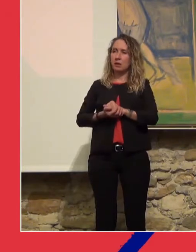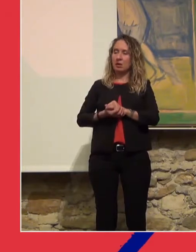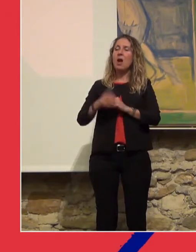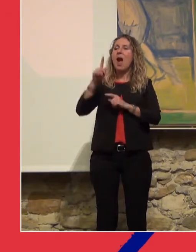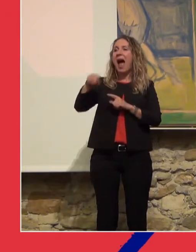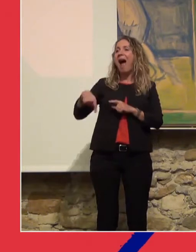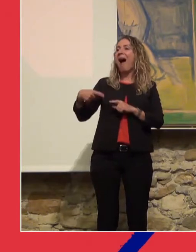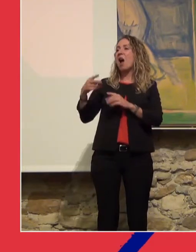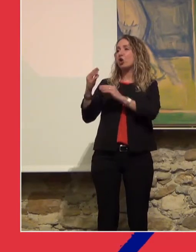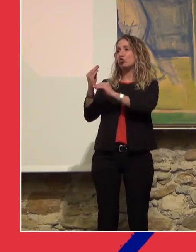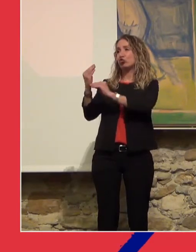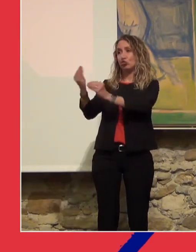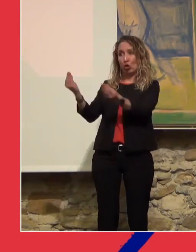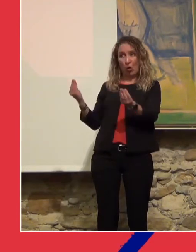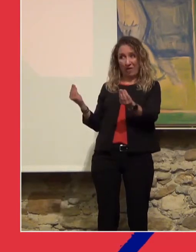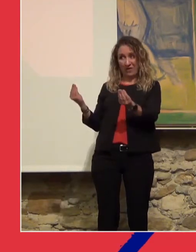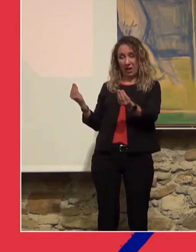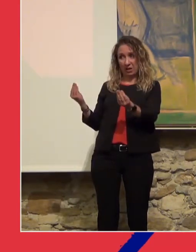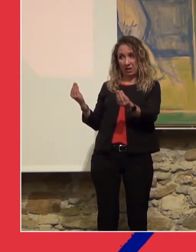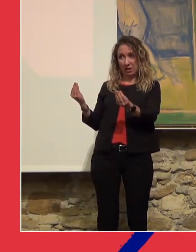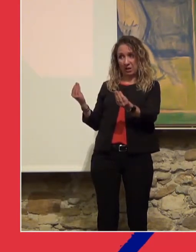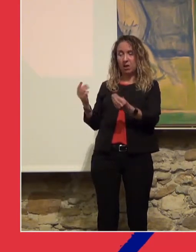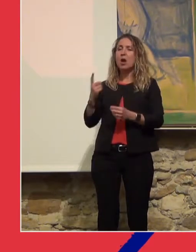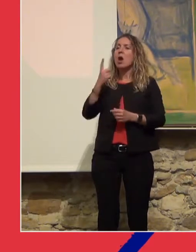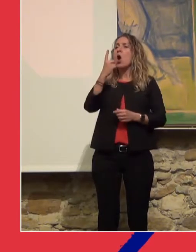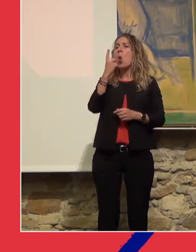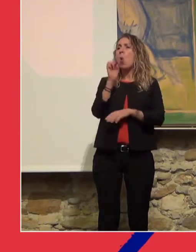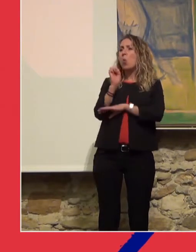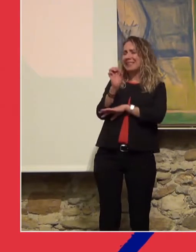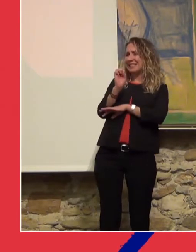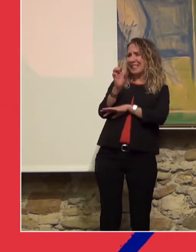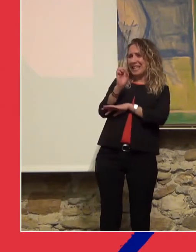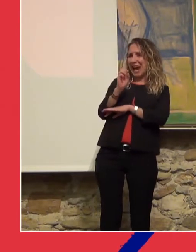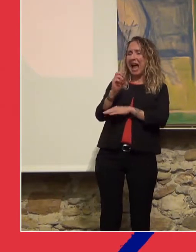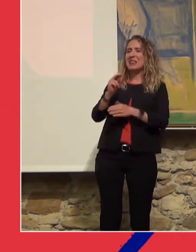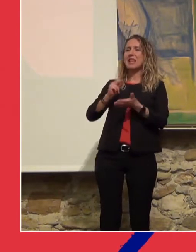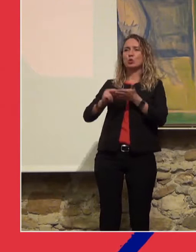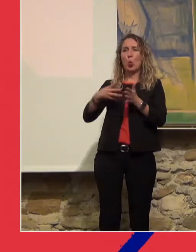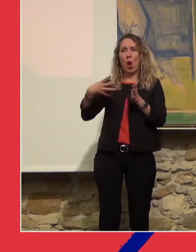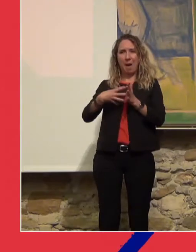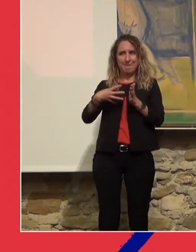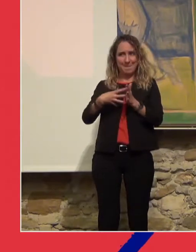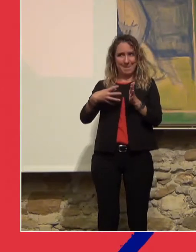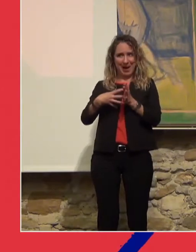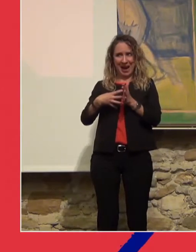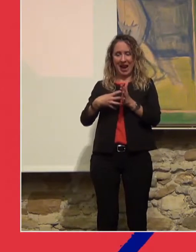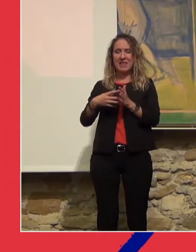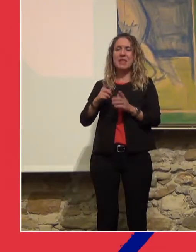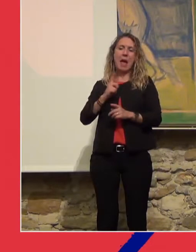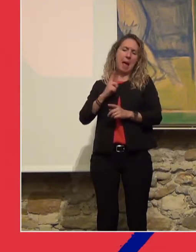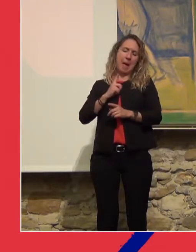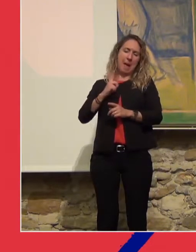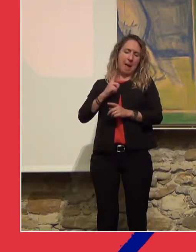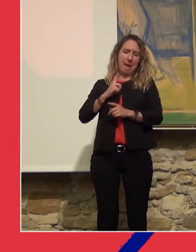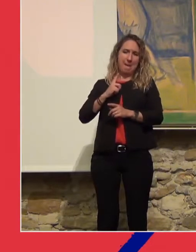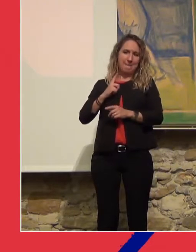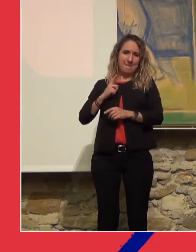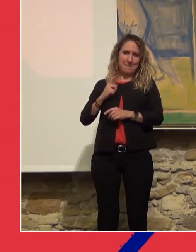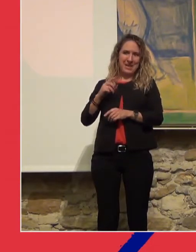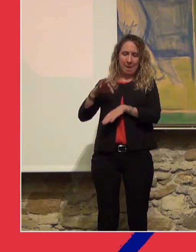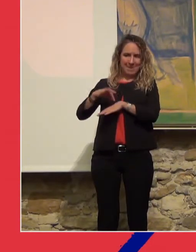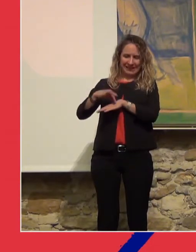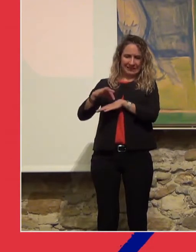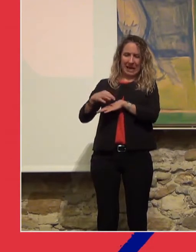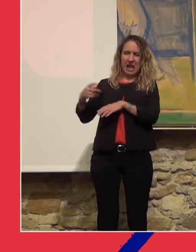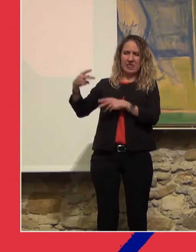della popolazione. Un insegnante di scuola media, mia paziente da tanti anni, mi confidava qualche giorno fa che